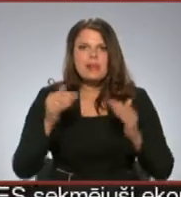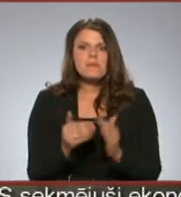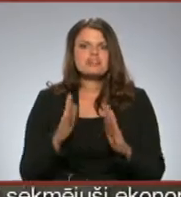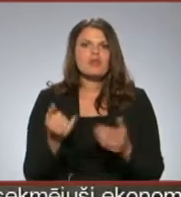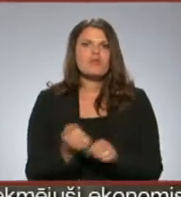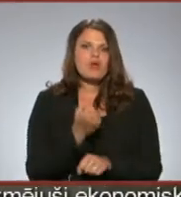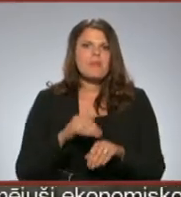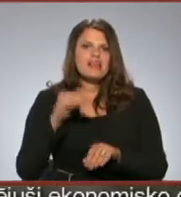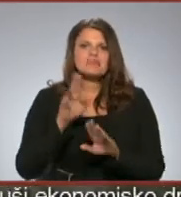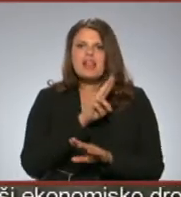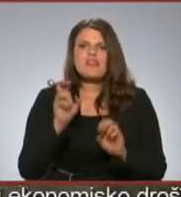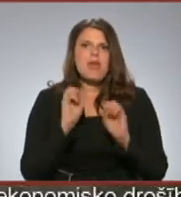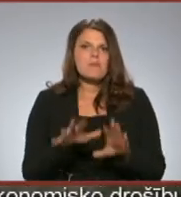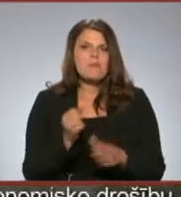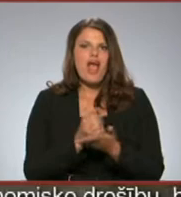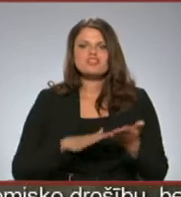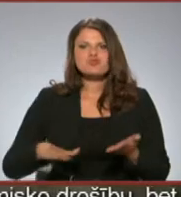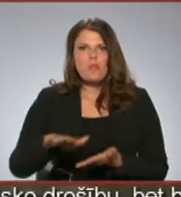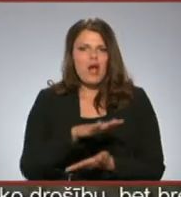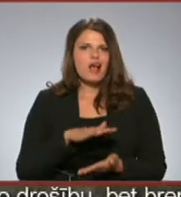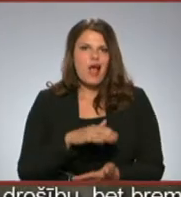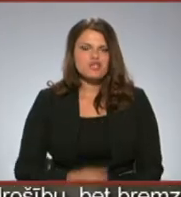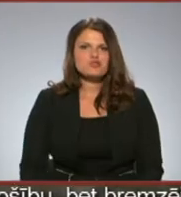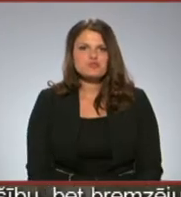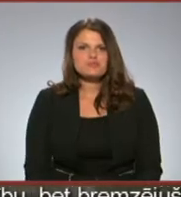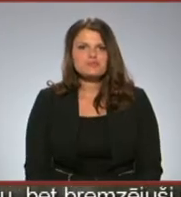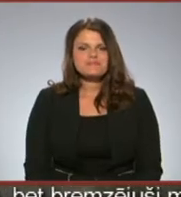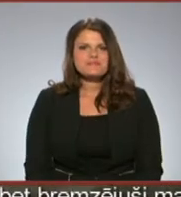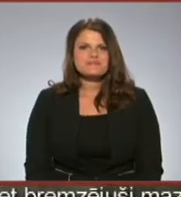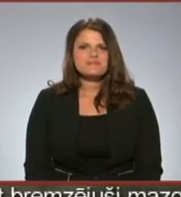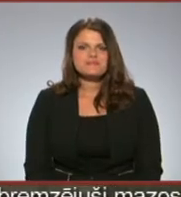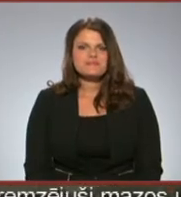iemesls, lai nepamestu pagastus. Dats Trebocka, Zane Dāli, Artis Supe, Ogres televīzija.